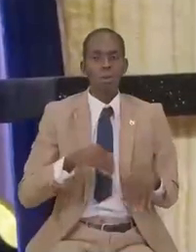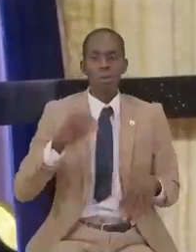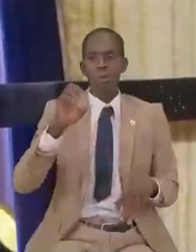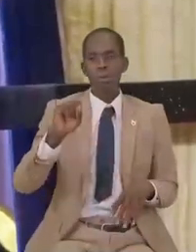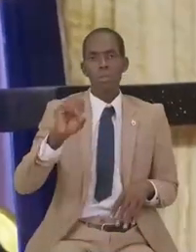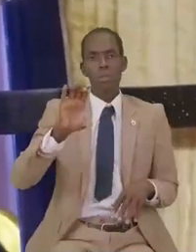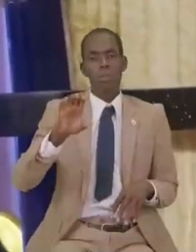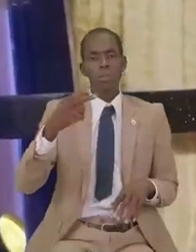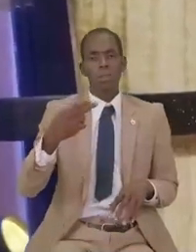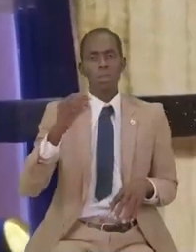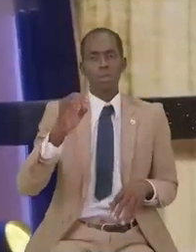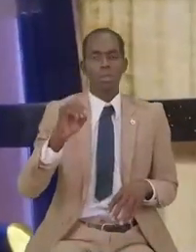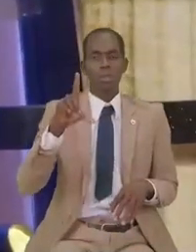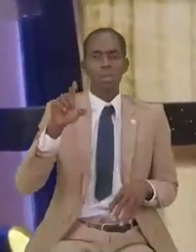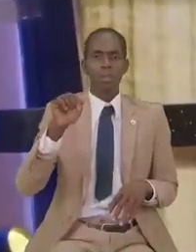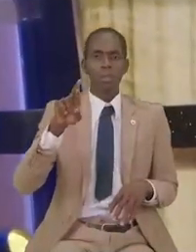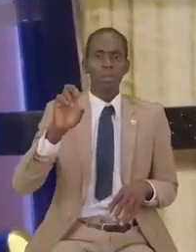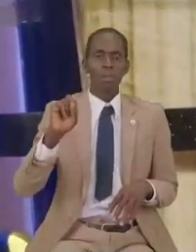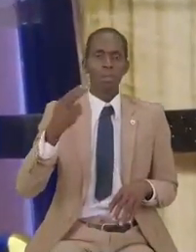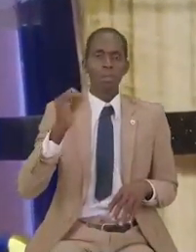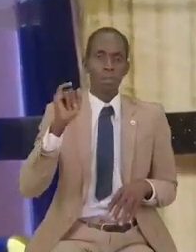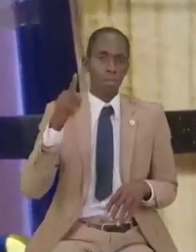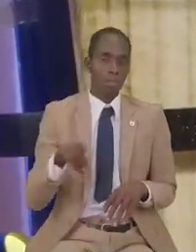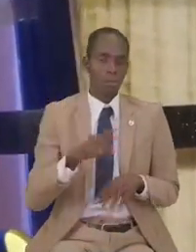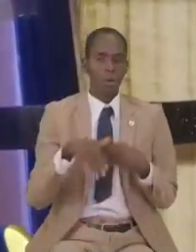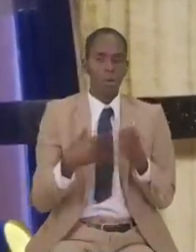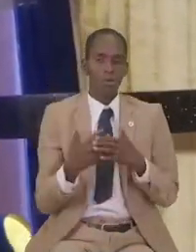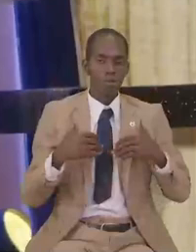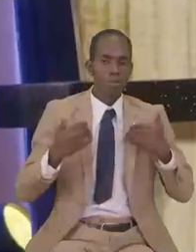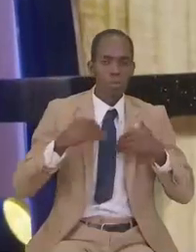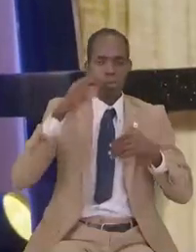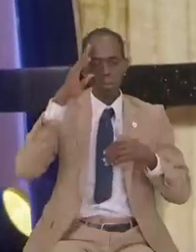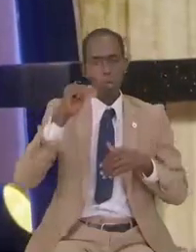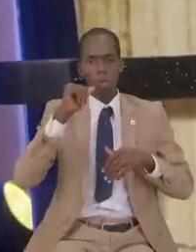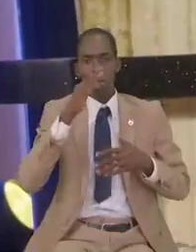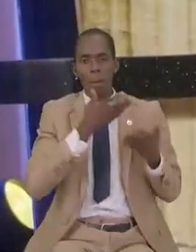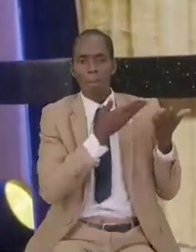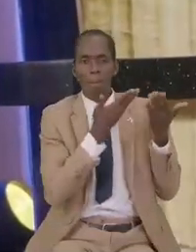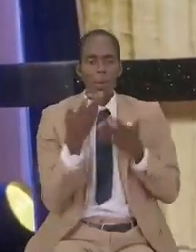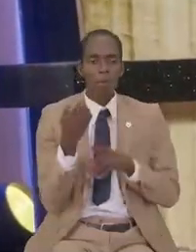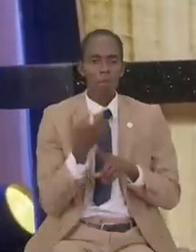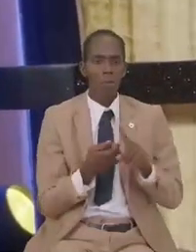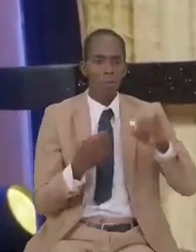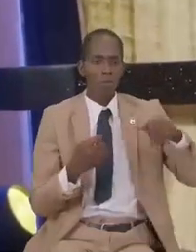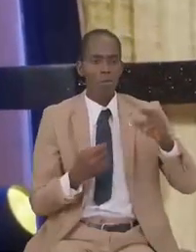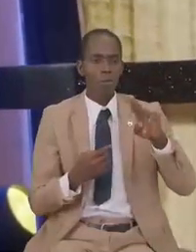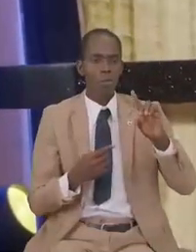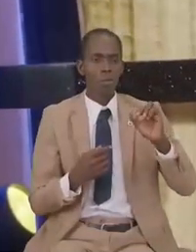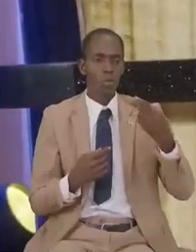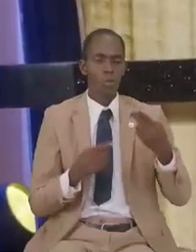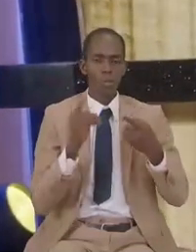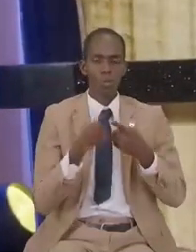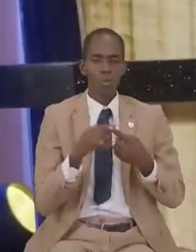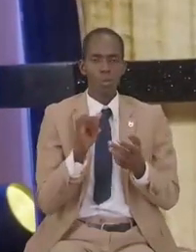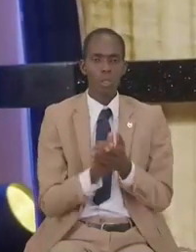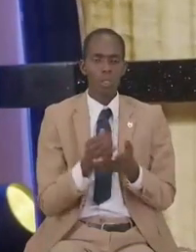donné la bourse, tous ces jeunes hommes, ces jeunes femmes qu'on a déportés de Juda à Babylone.